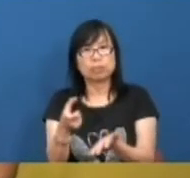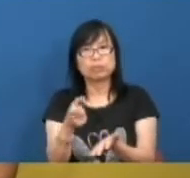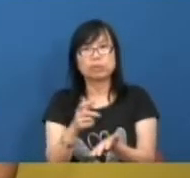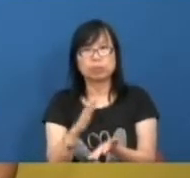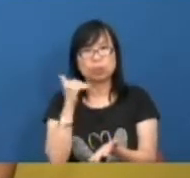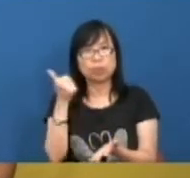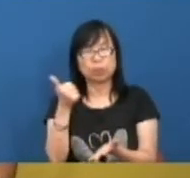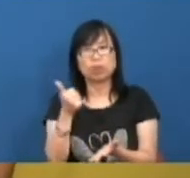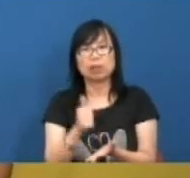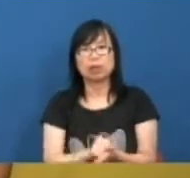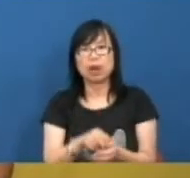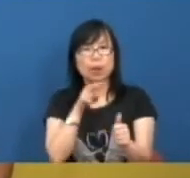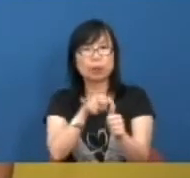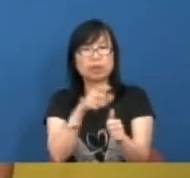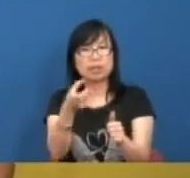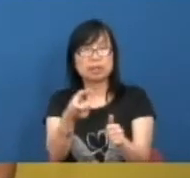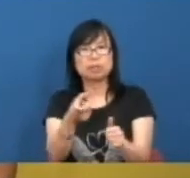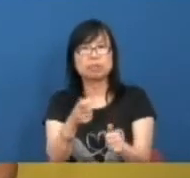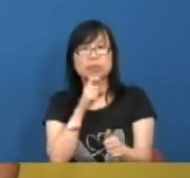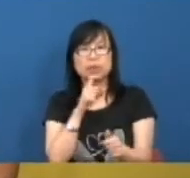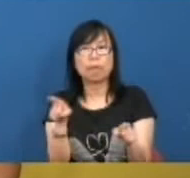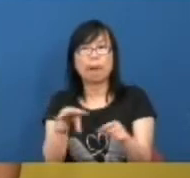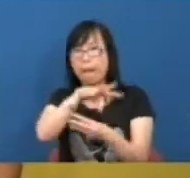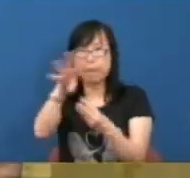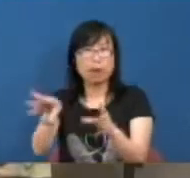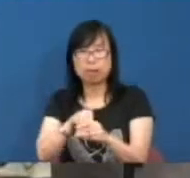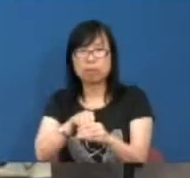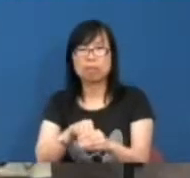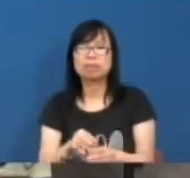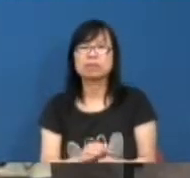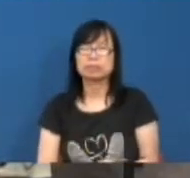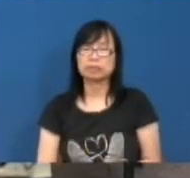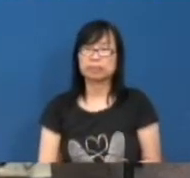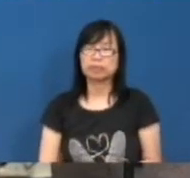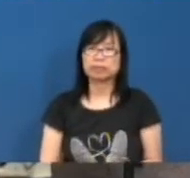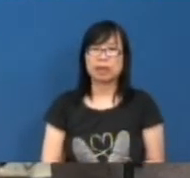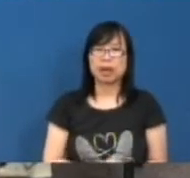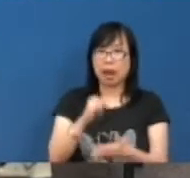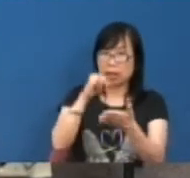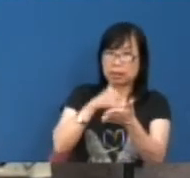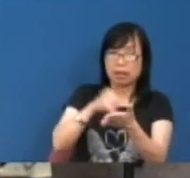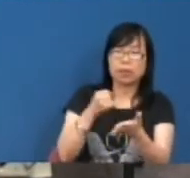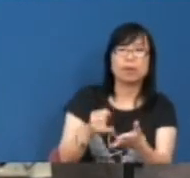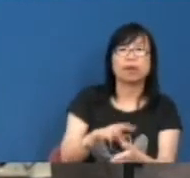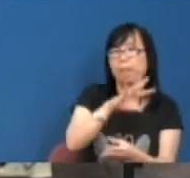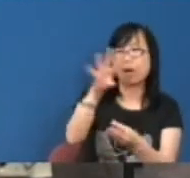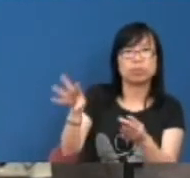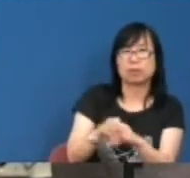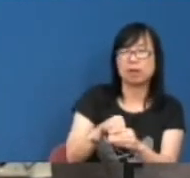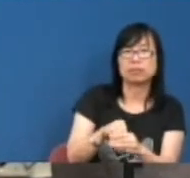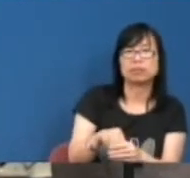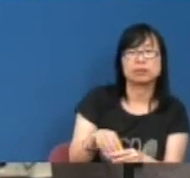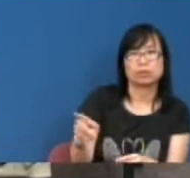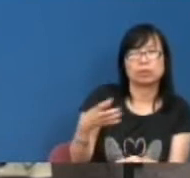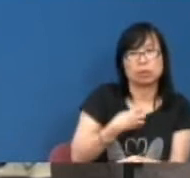錯喎，你管理費都喺度啦。 嗯 嗯，係佢裏邊包埋管理費噶嘛。 係啊係。係啊， 同埋差餉嘅，咁所以其實即係隨份有